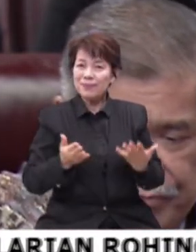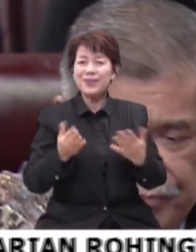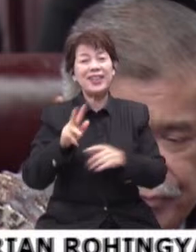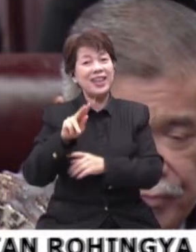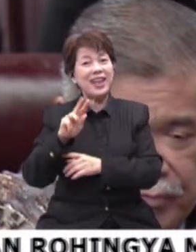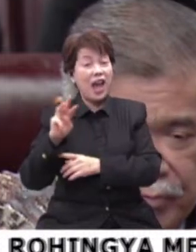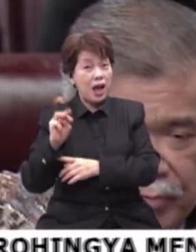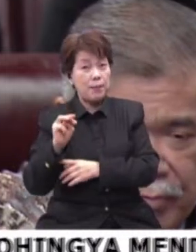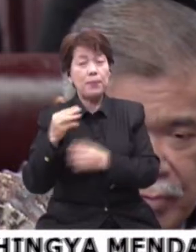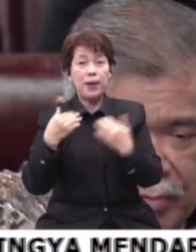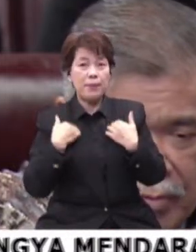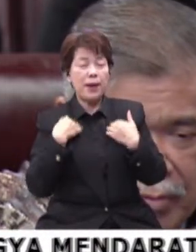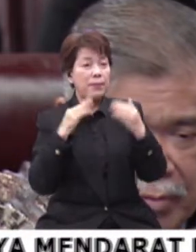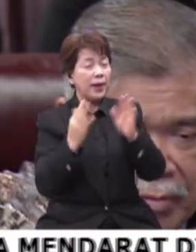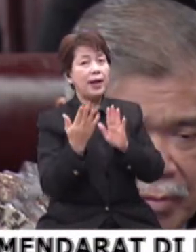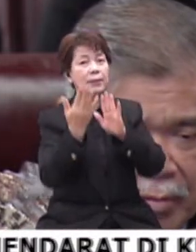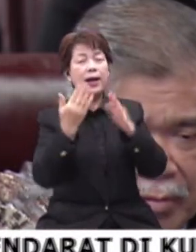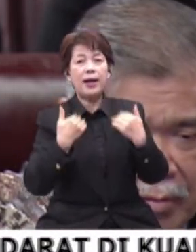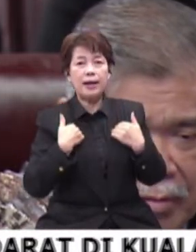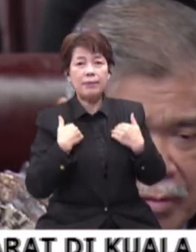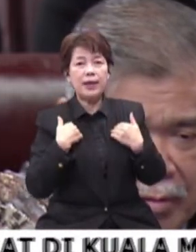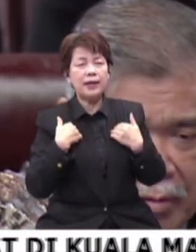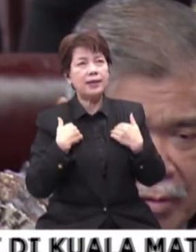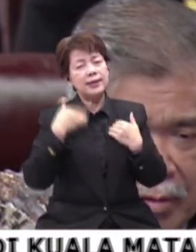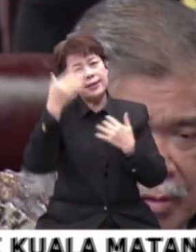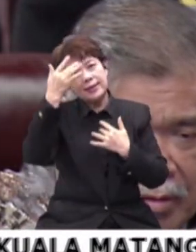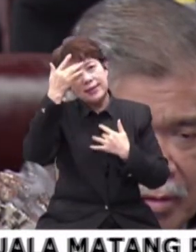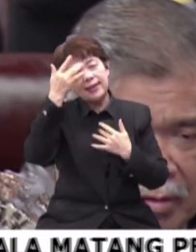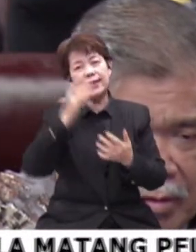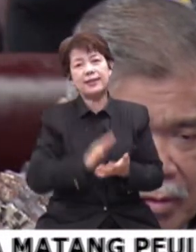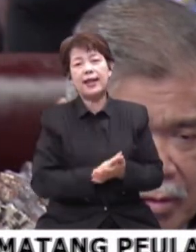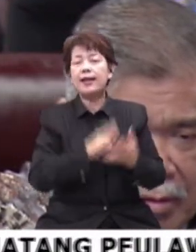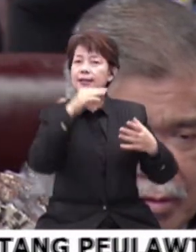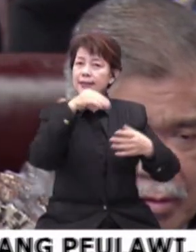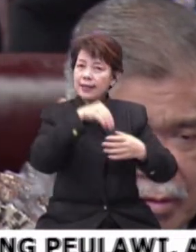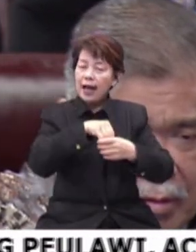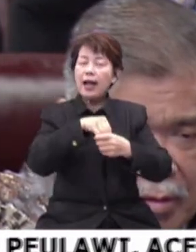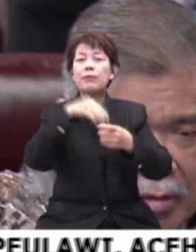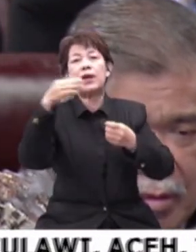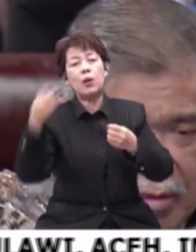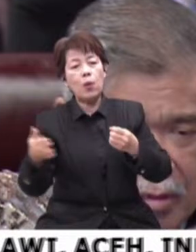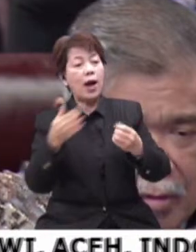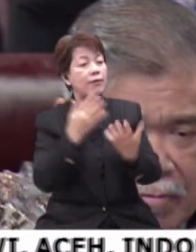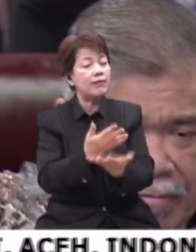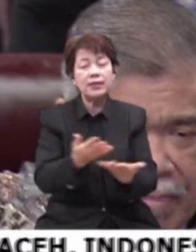menghadapi peningkatan bilangan pesakit dalam dan juga pesawat